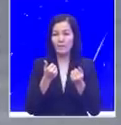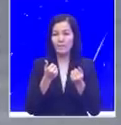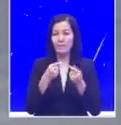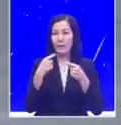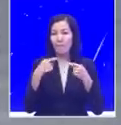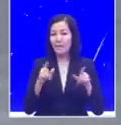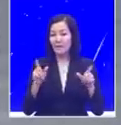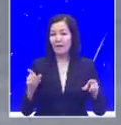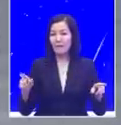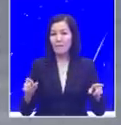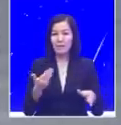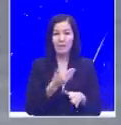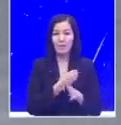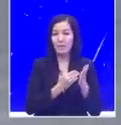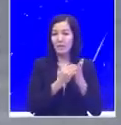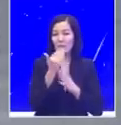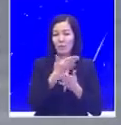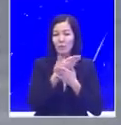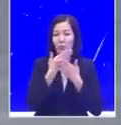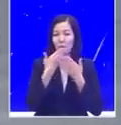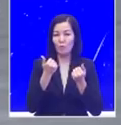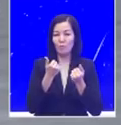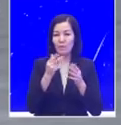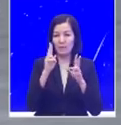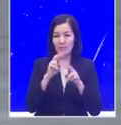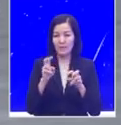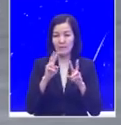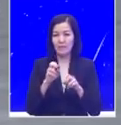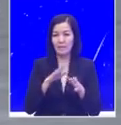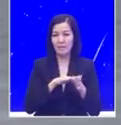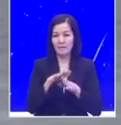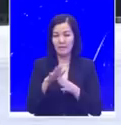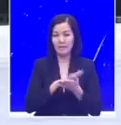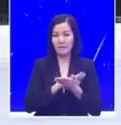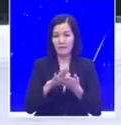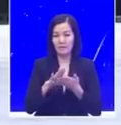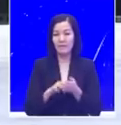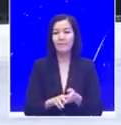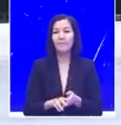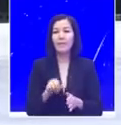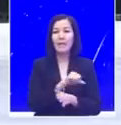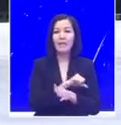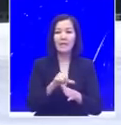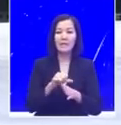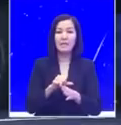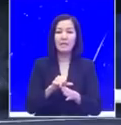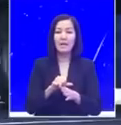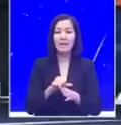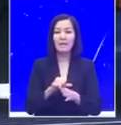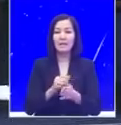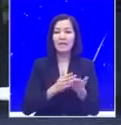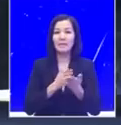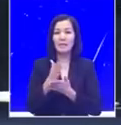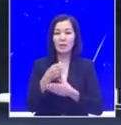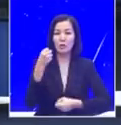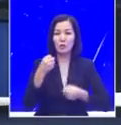Басқа адамдарда ондай жаңағы жоғарғы температура басқа бізде анықталған жоқ. Кеден бекетіне кірген көлік те жүргізуші де